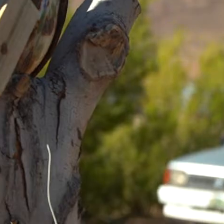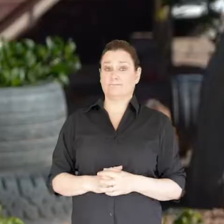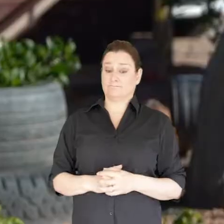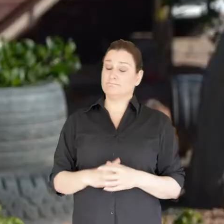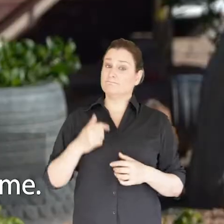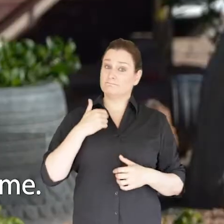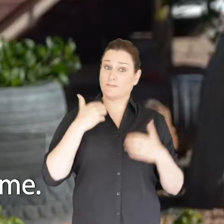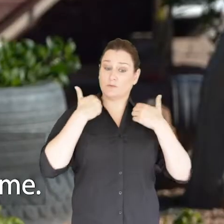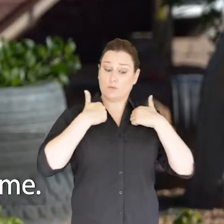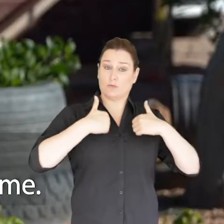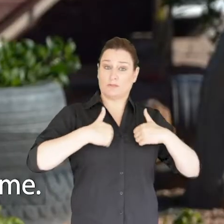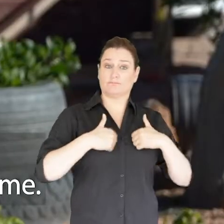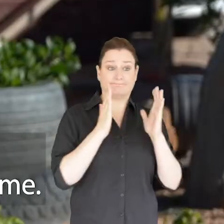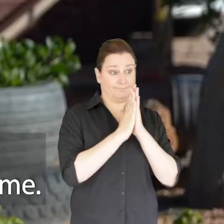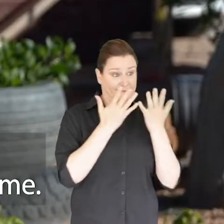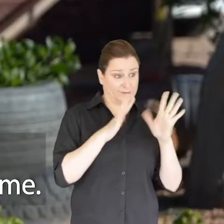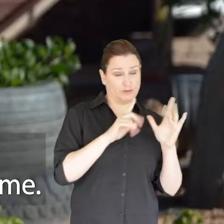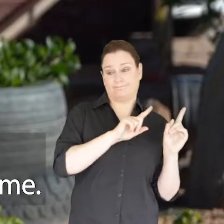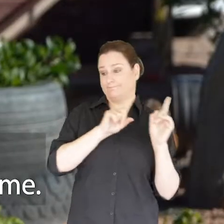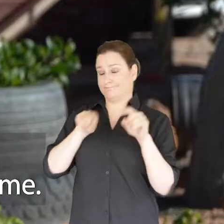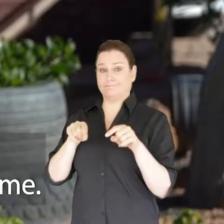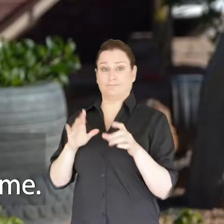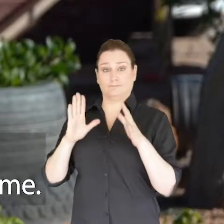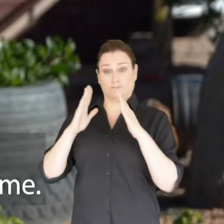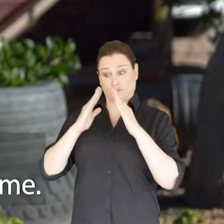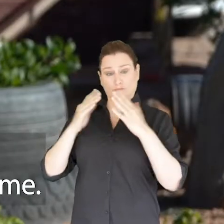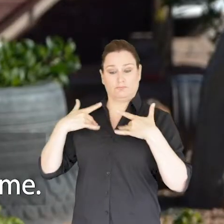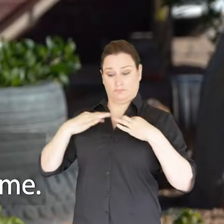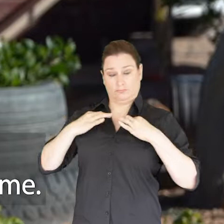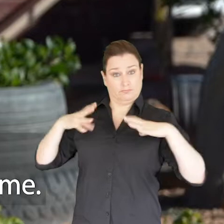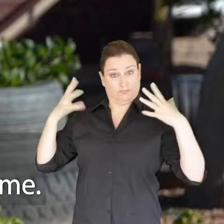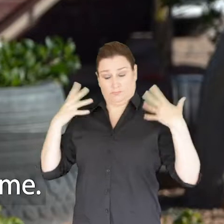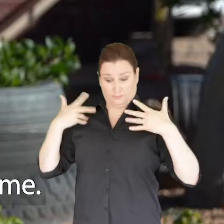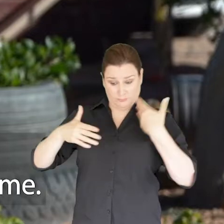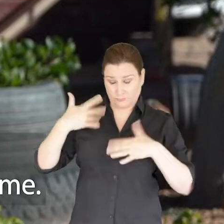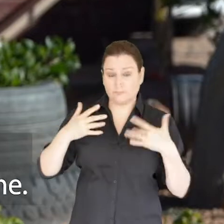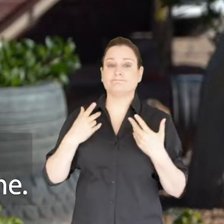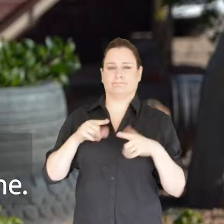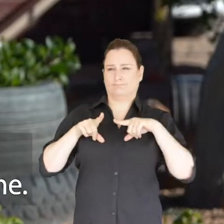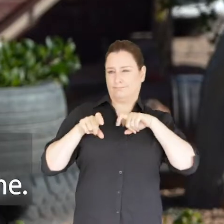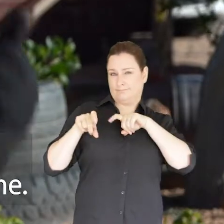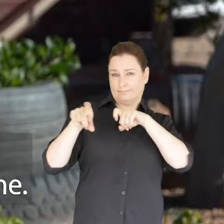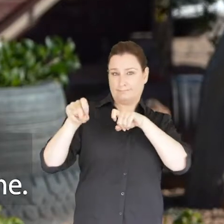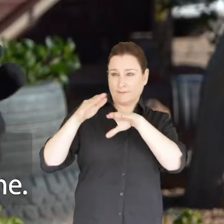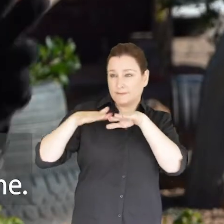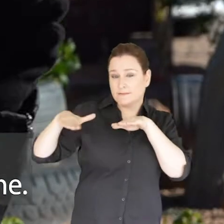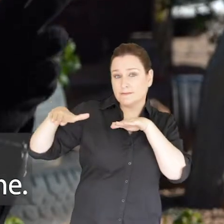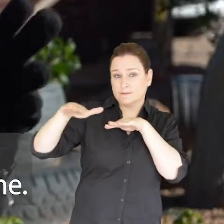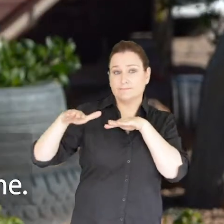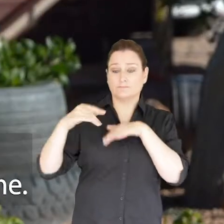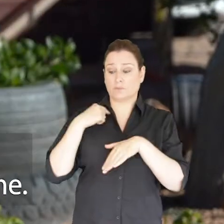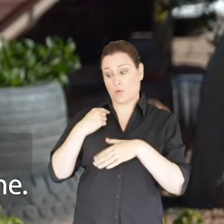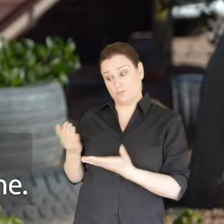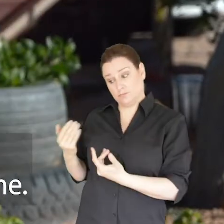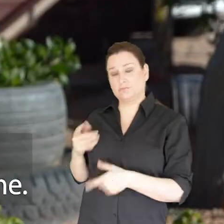As ons nou gekom het Sondag, dan moet ek Sondag namiddag by die huis kom klere uittrek. Dan moet ek die honde vat, veld